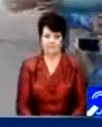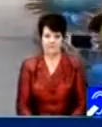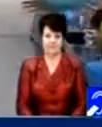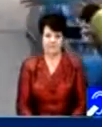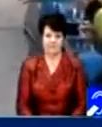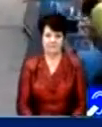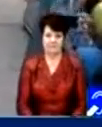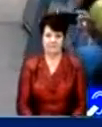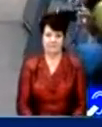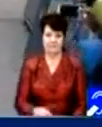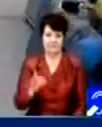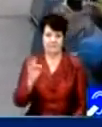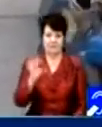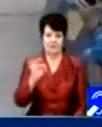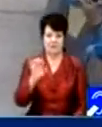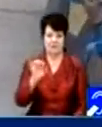Robert